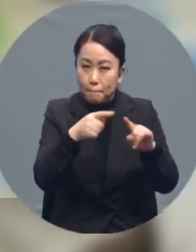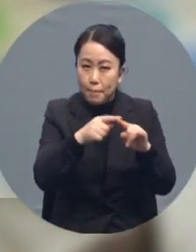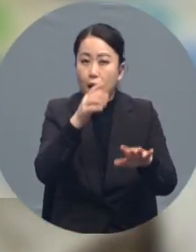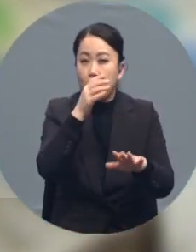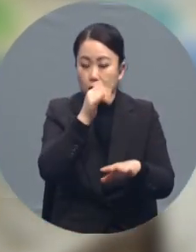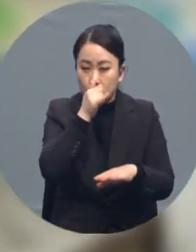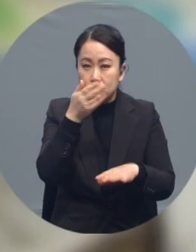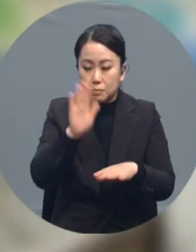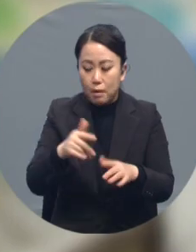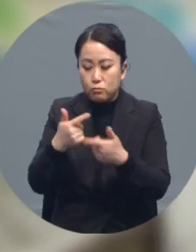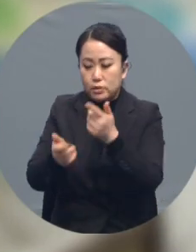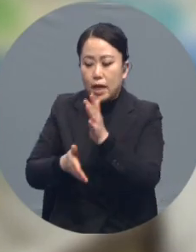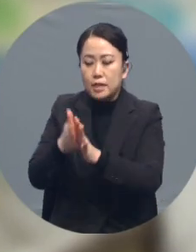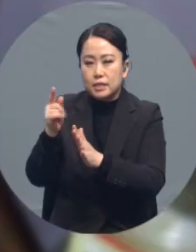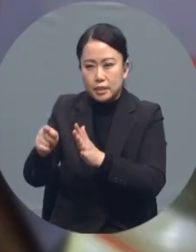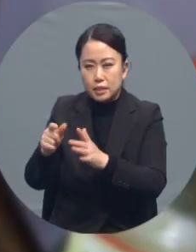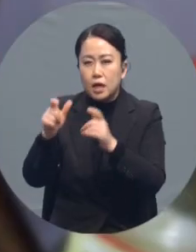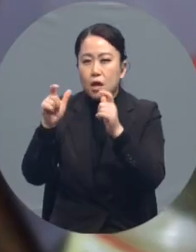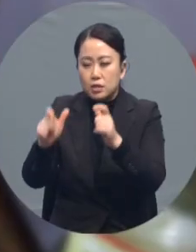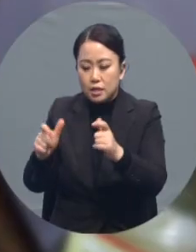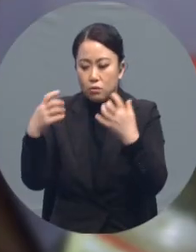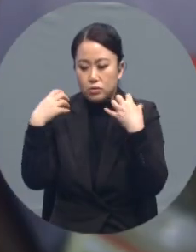집계했기 때문입니다 아니면